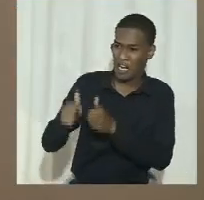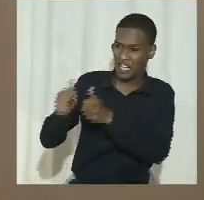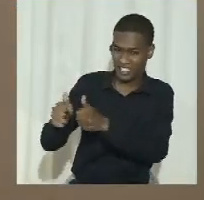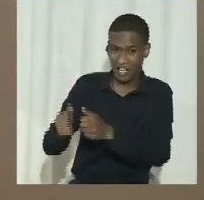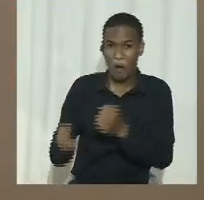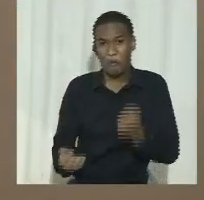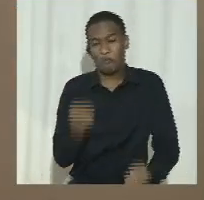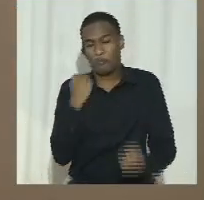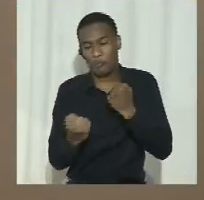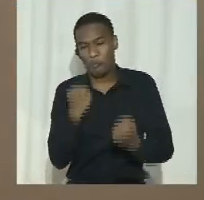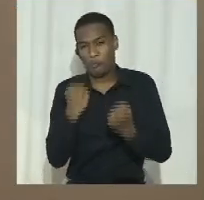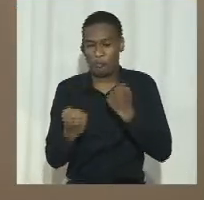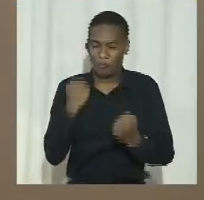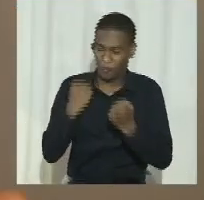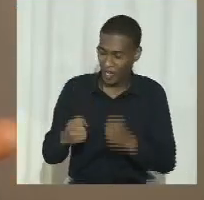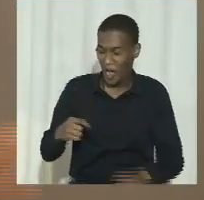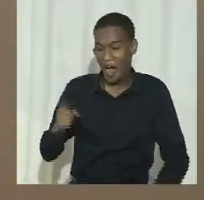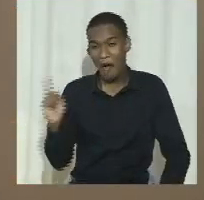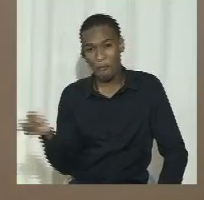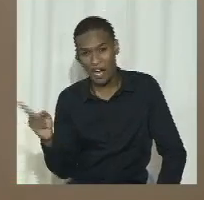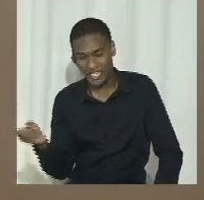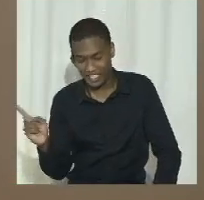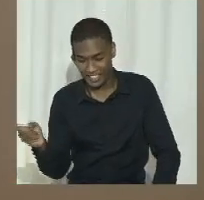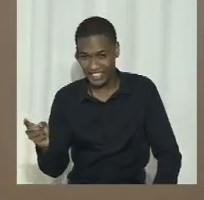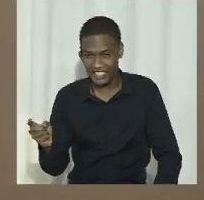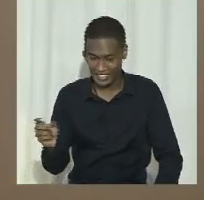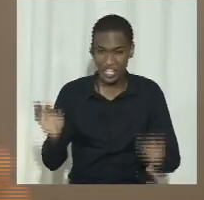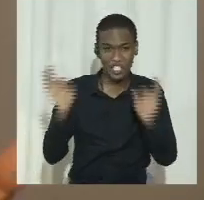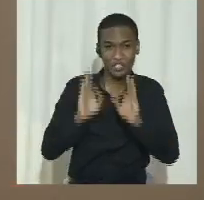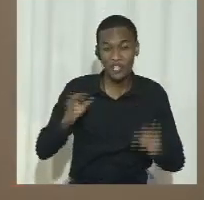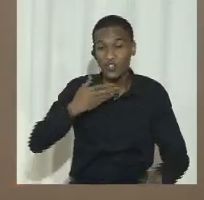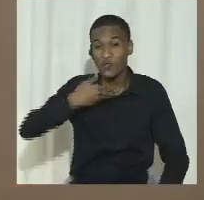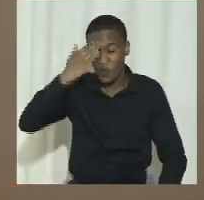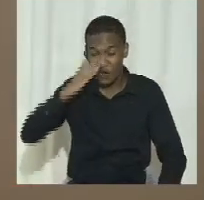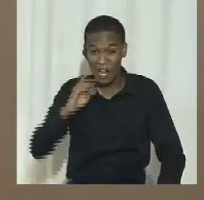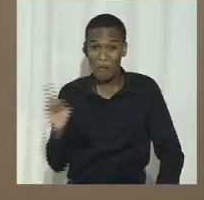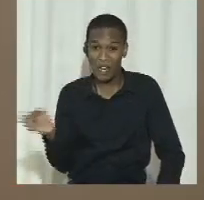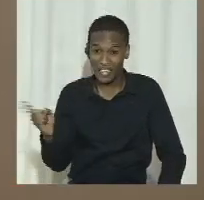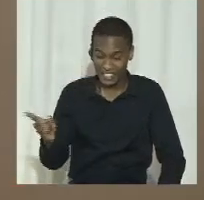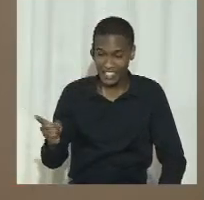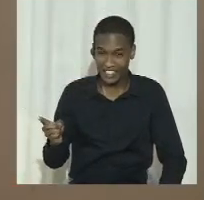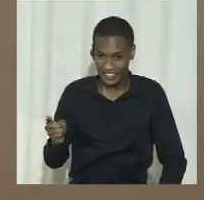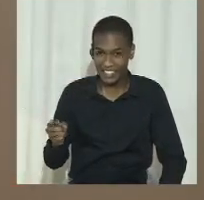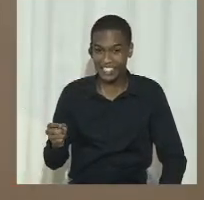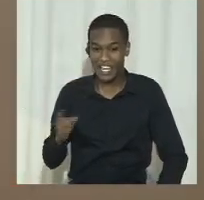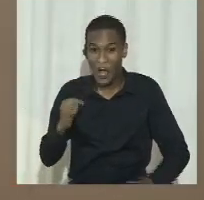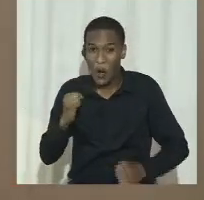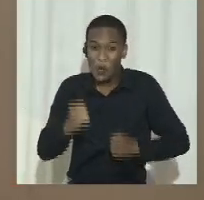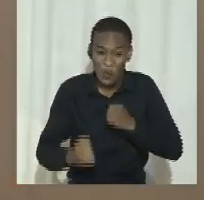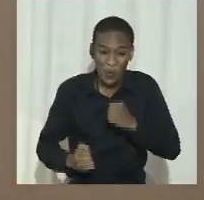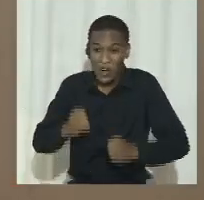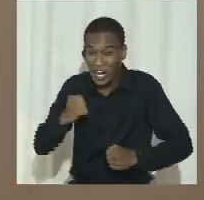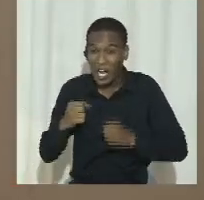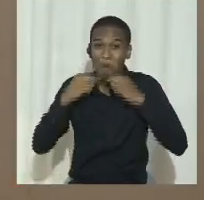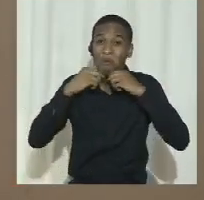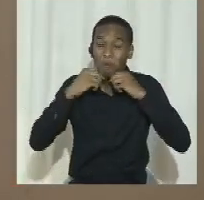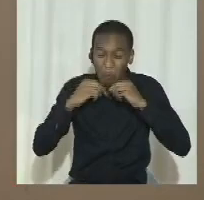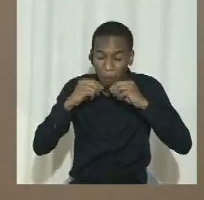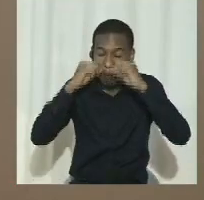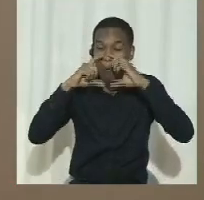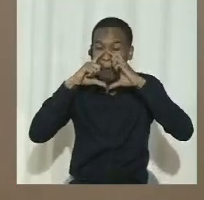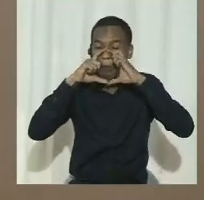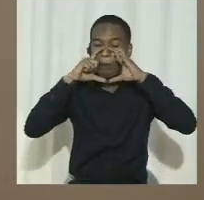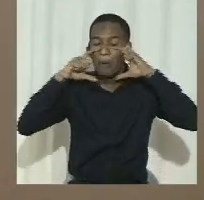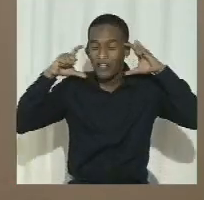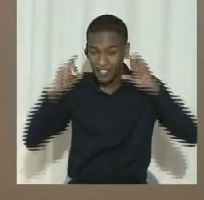izy maraina dia tsisy olona firy eny an-dalana izy miazakazaka dia mbola miakatra aty ambony be aty ihany ny